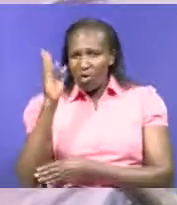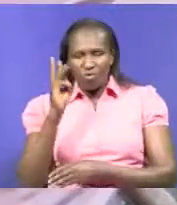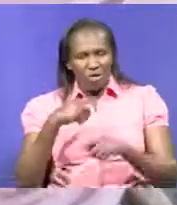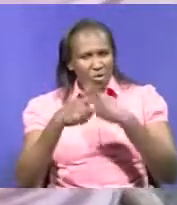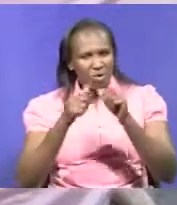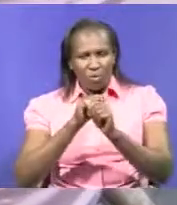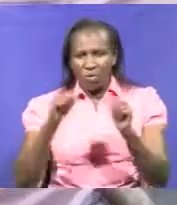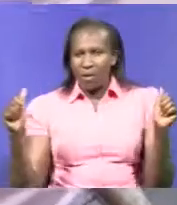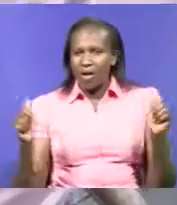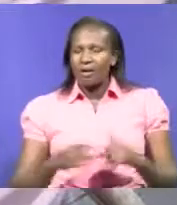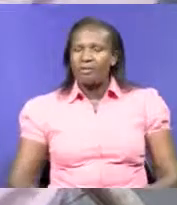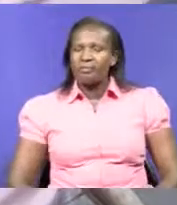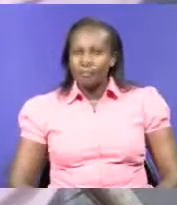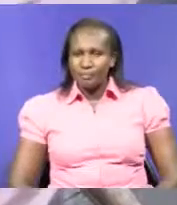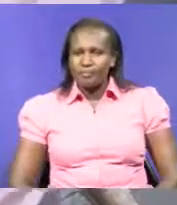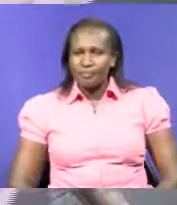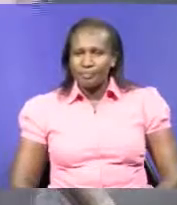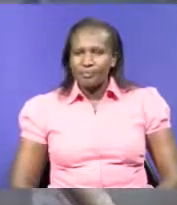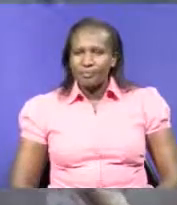vizuri.